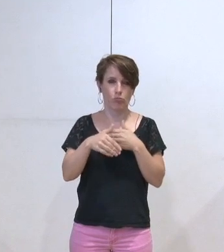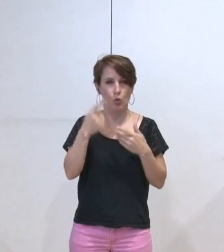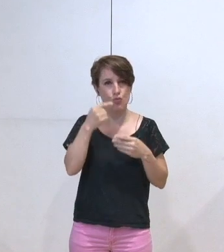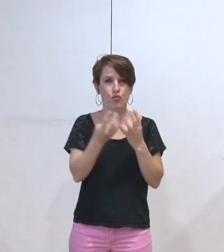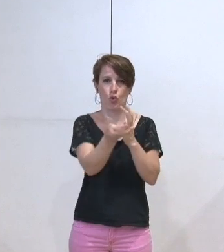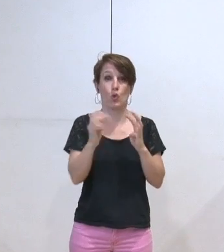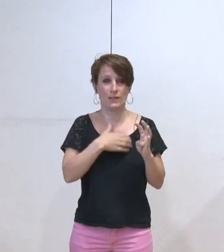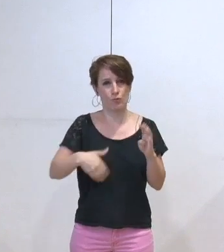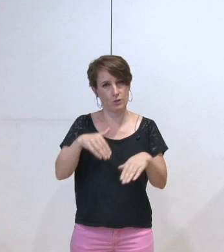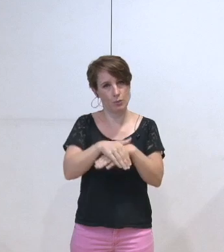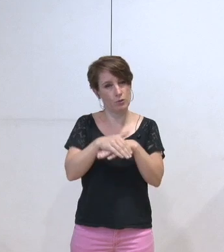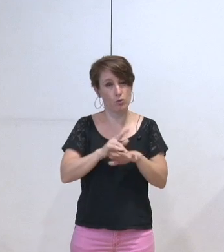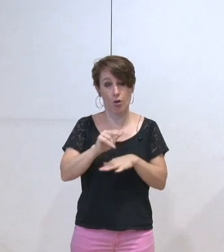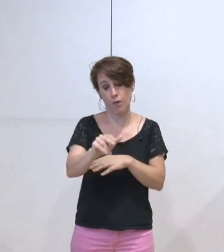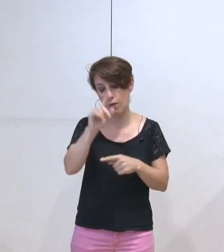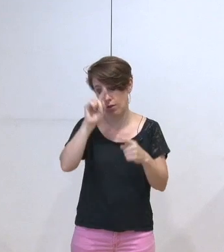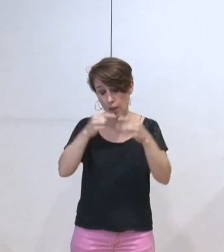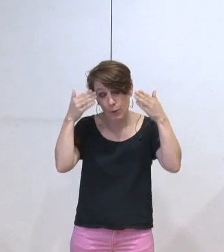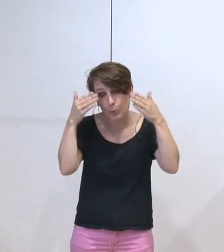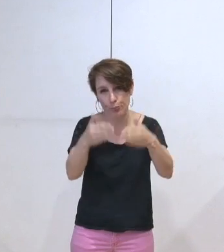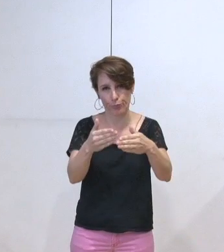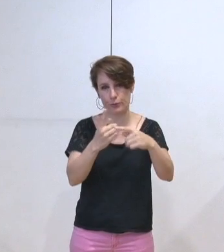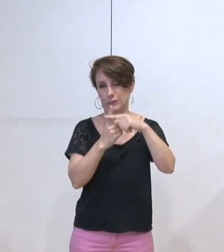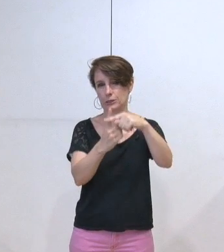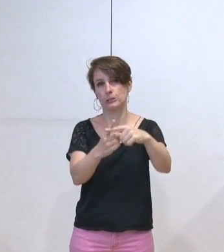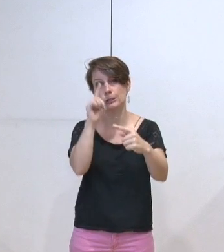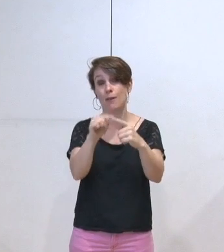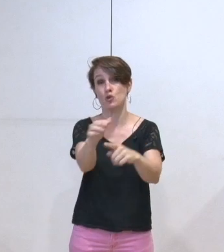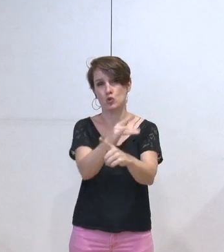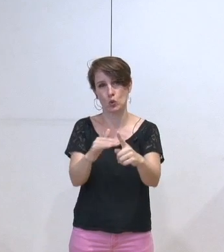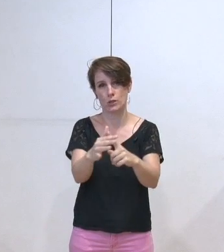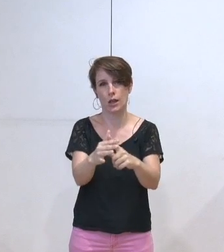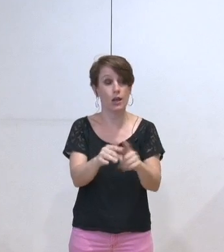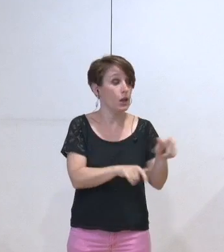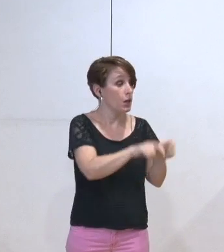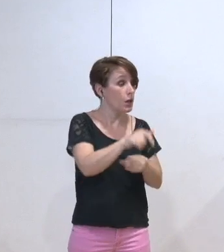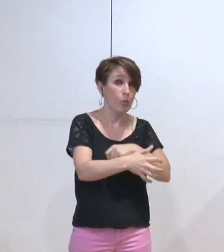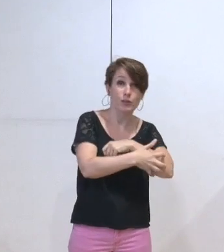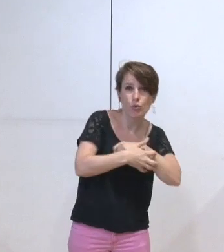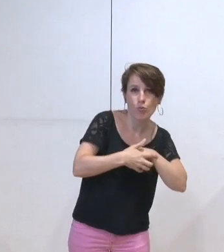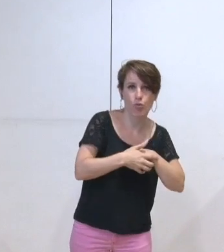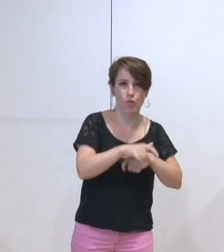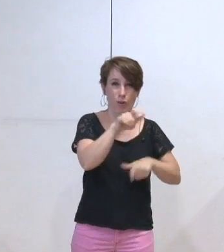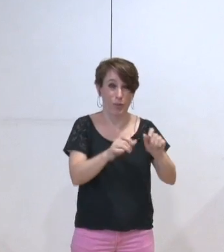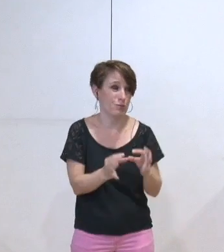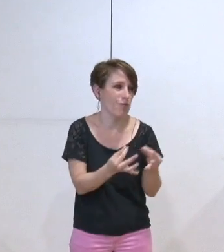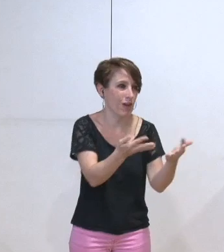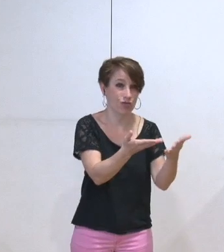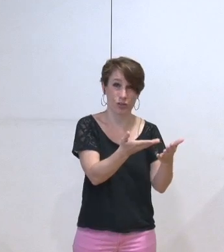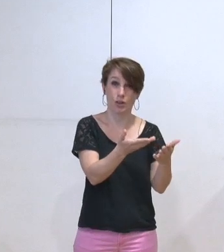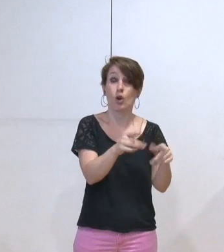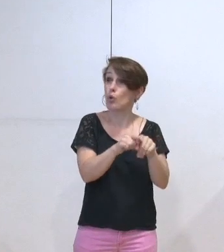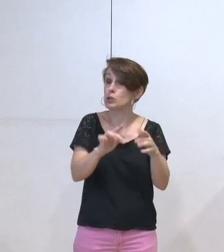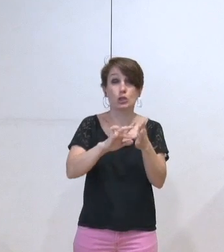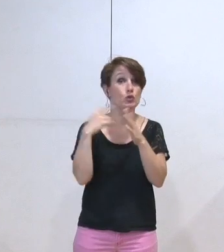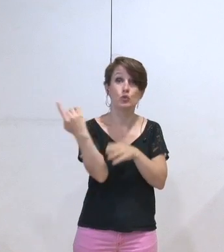ce soir en plein mois de juillet ce que nous faisons pour les plus fragiles les moins aisés ce que nous faisons pour tous les grenau de bois pour